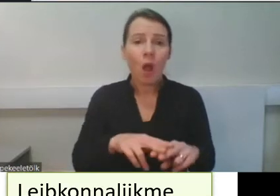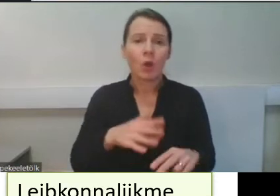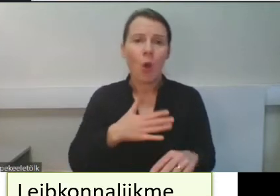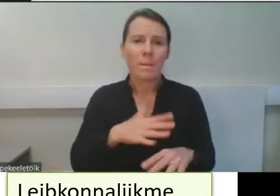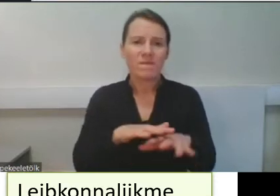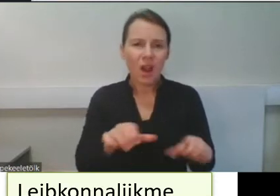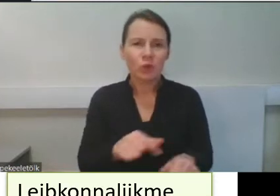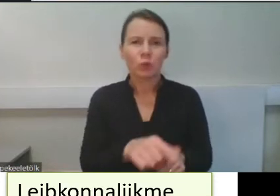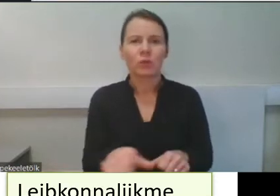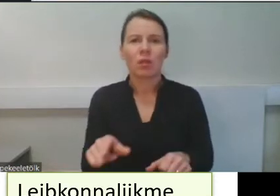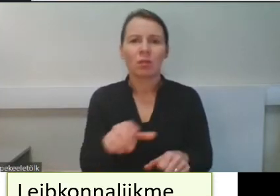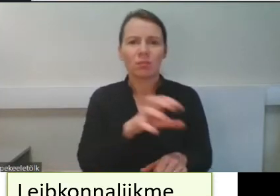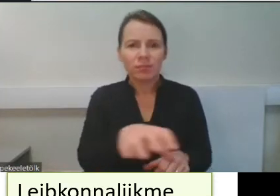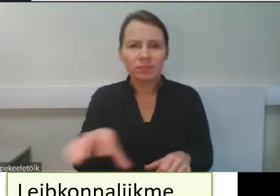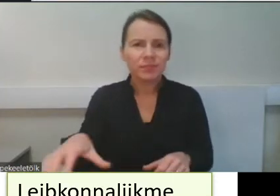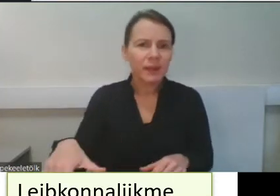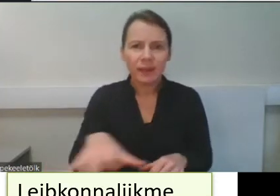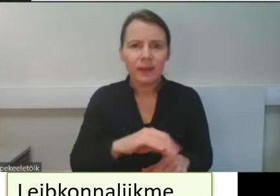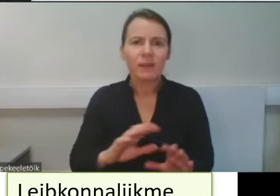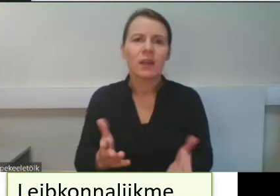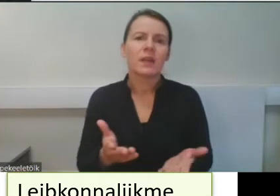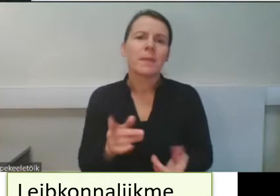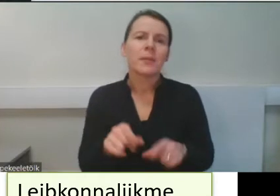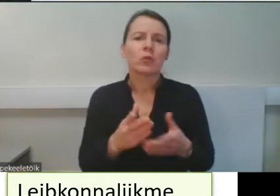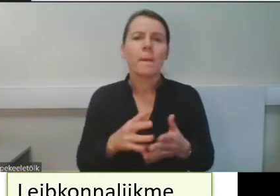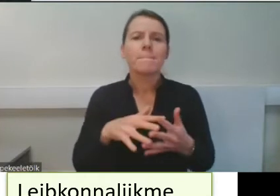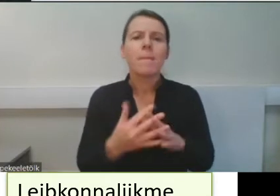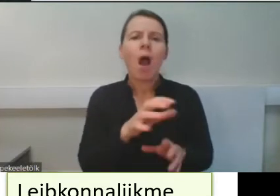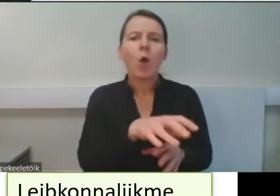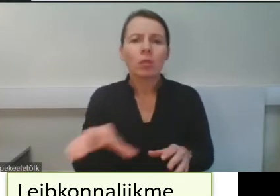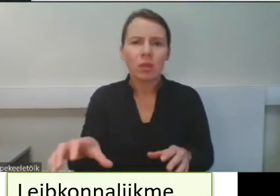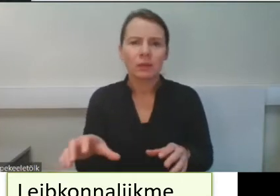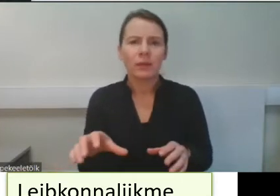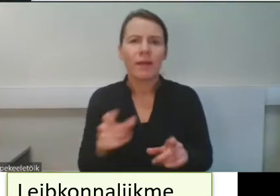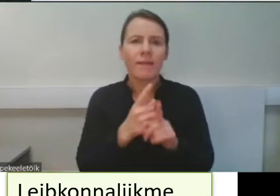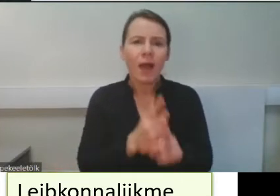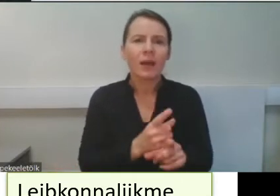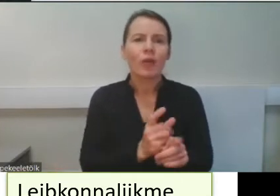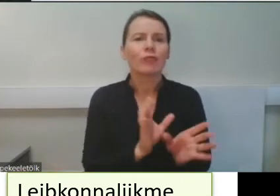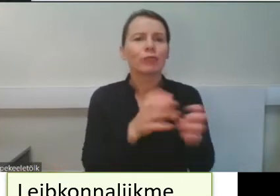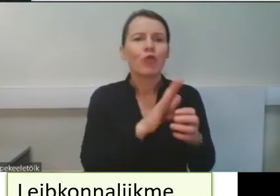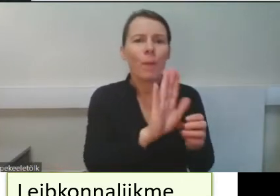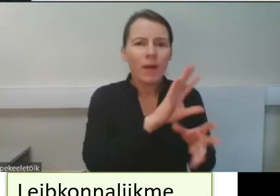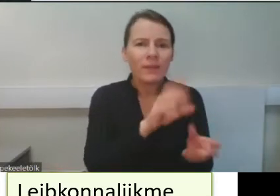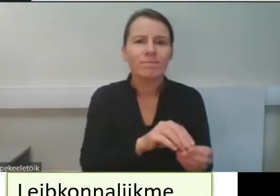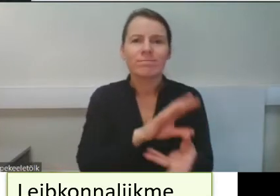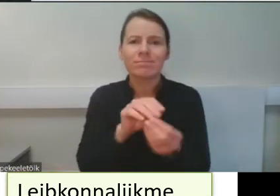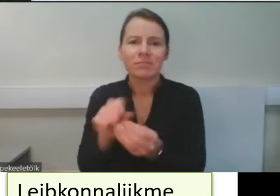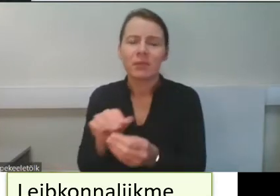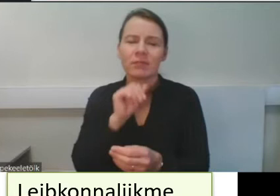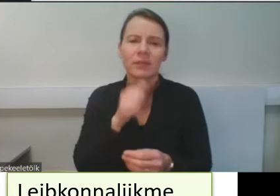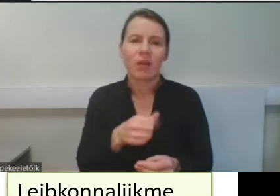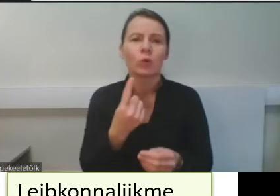on need peamised põhjused, et kuhu siis, mida on vaja siis teha näiteks, et ongi, et ka